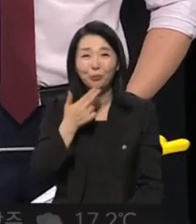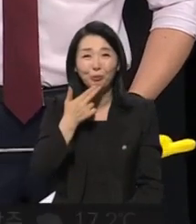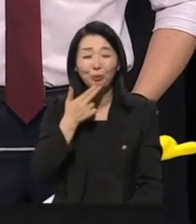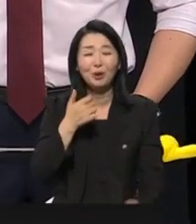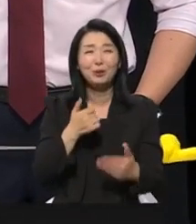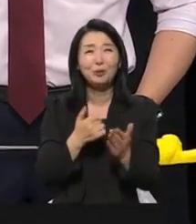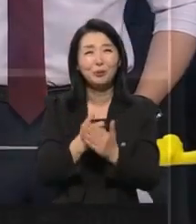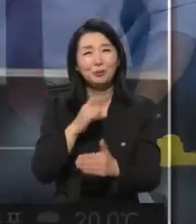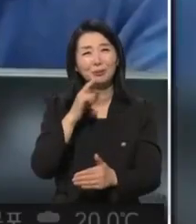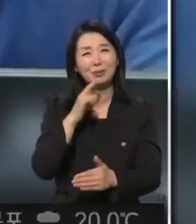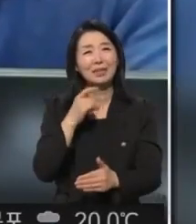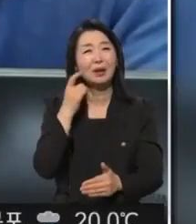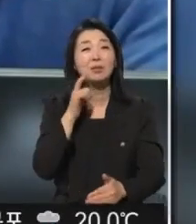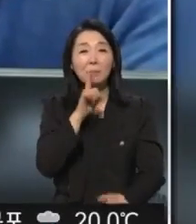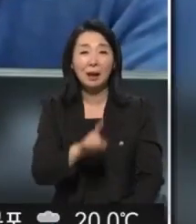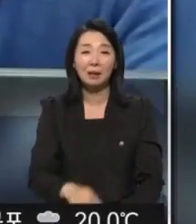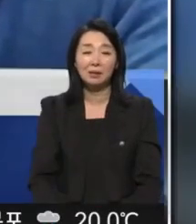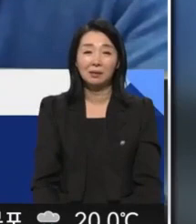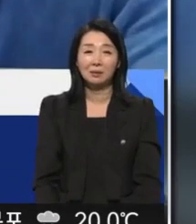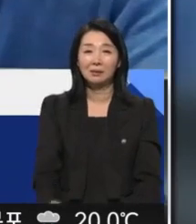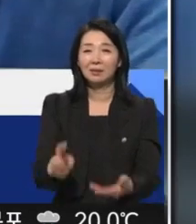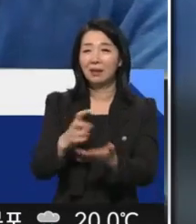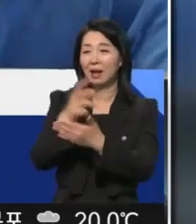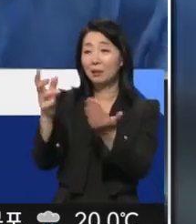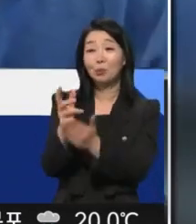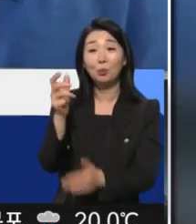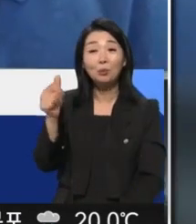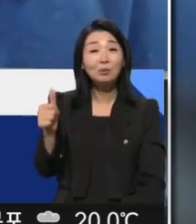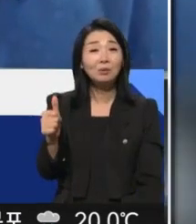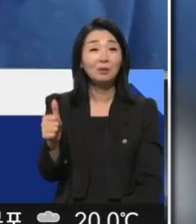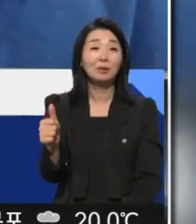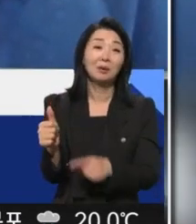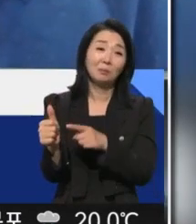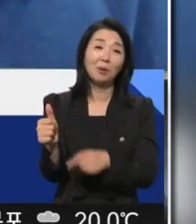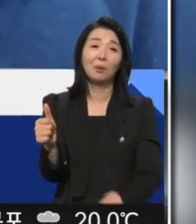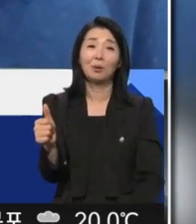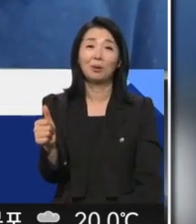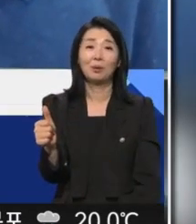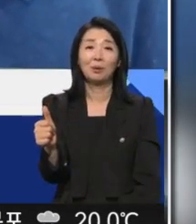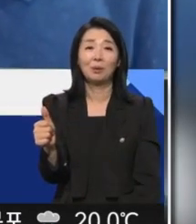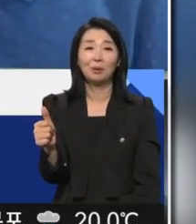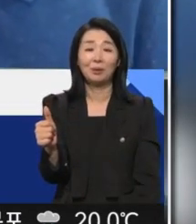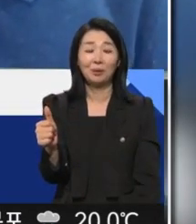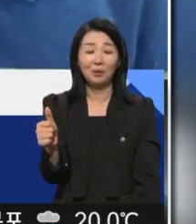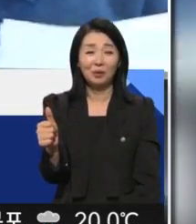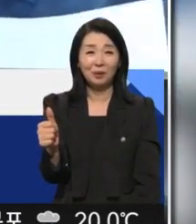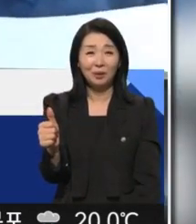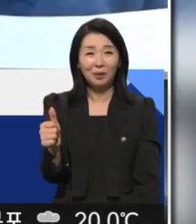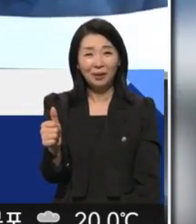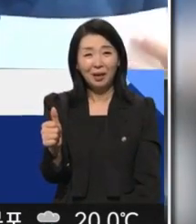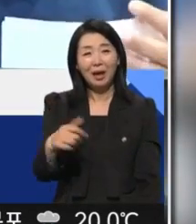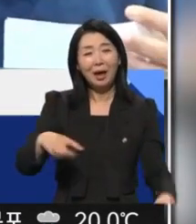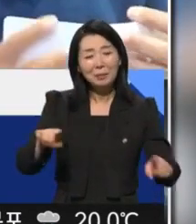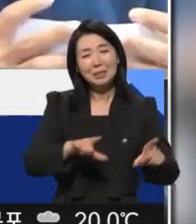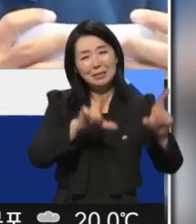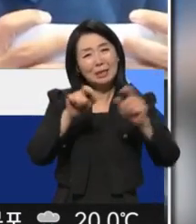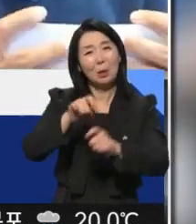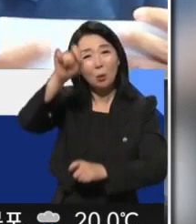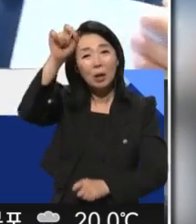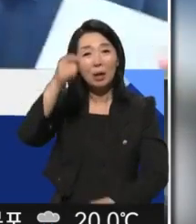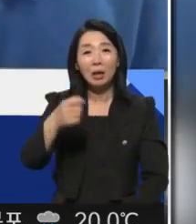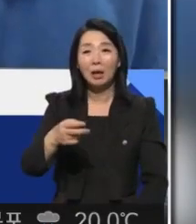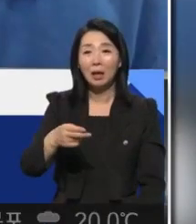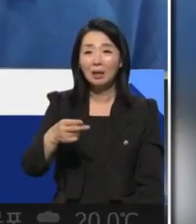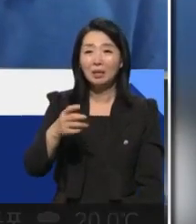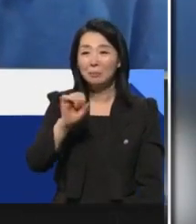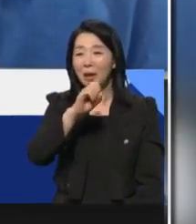일축했습니다. 한동훈 말이야. 그 친구 평생을 같이 지내봤지만 그 술잔 맥주